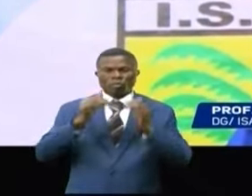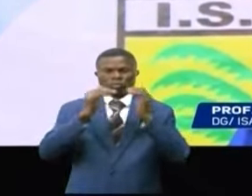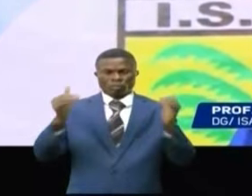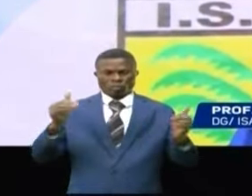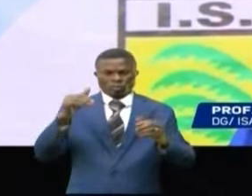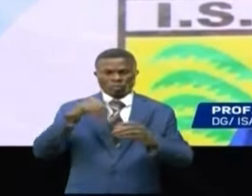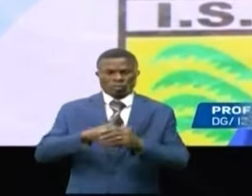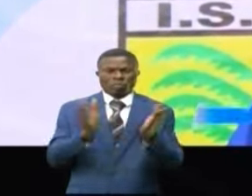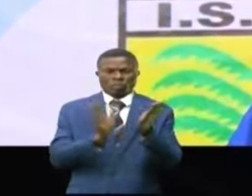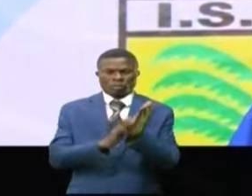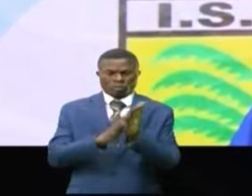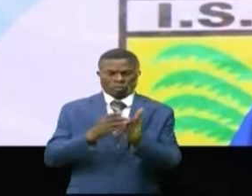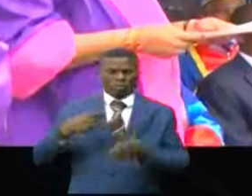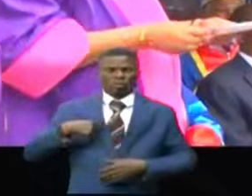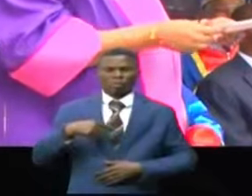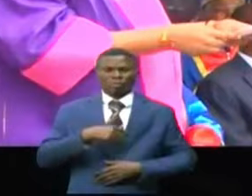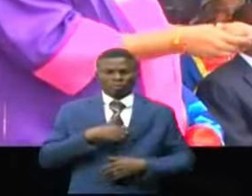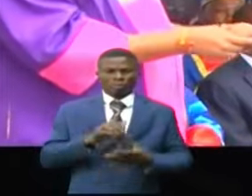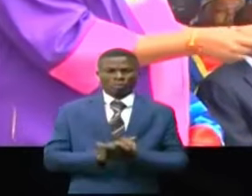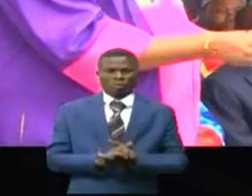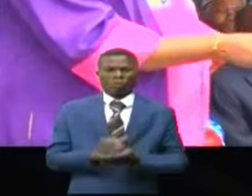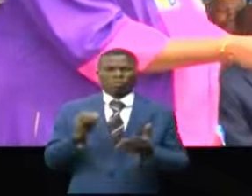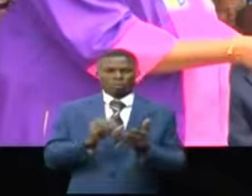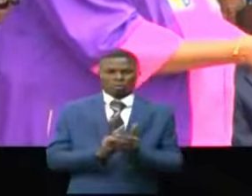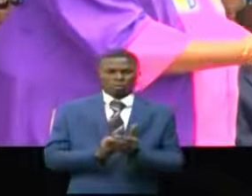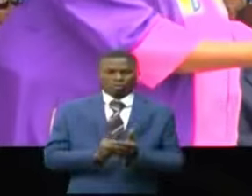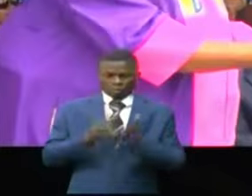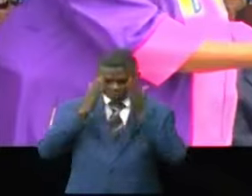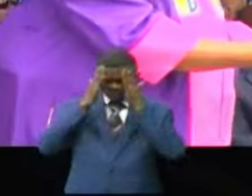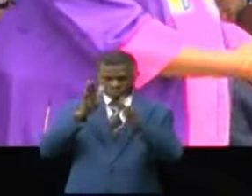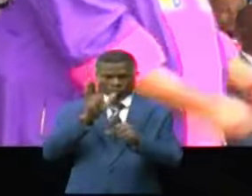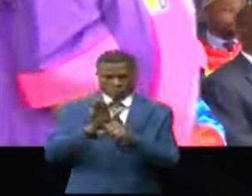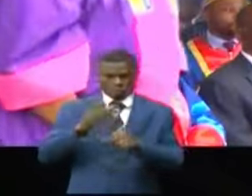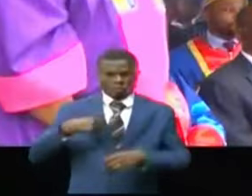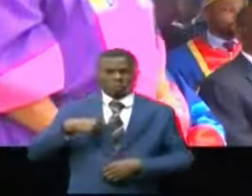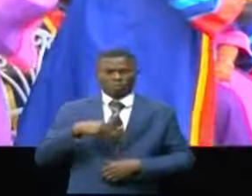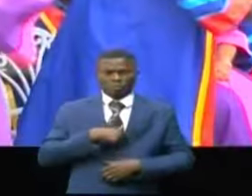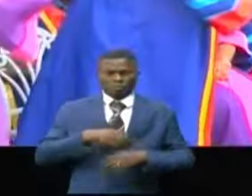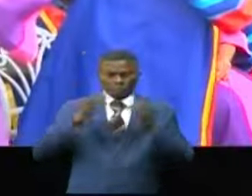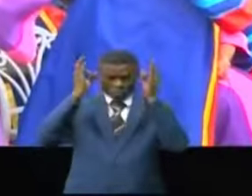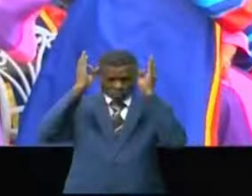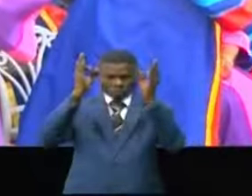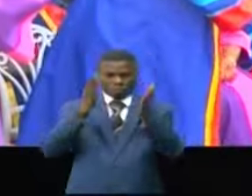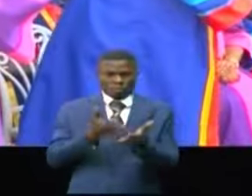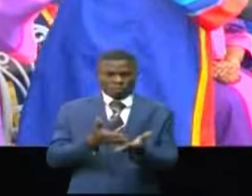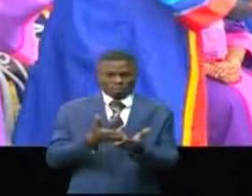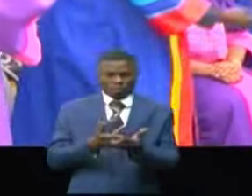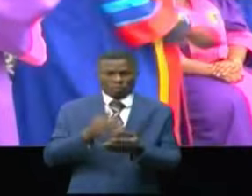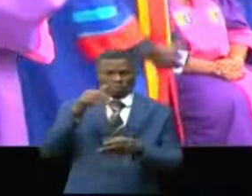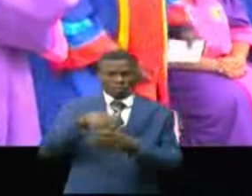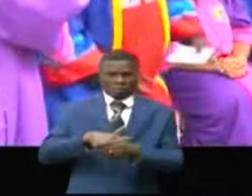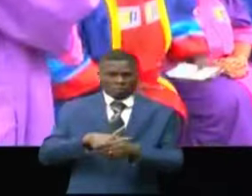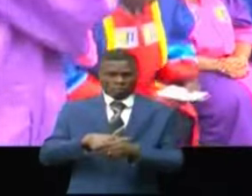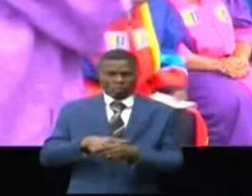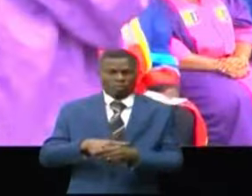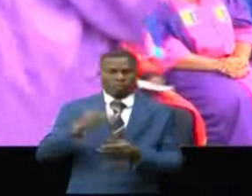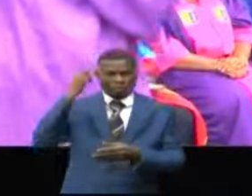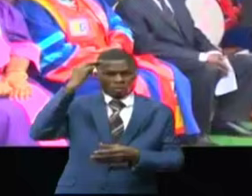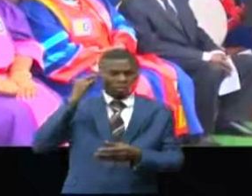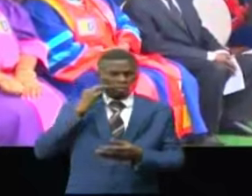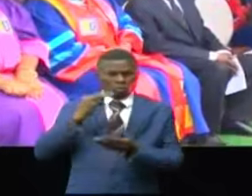sein de notre pays. Et aussi, il a une attention particulière à l'éducation. À travers notre ministre